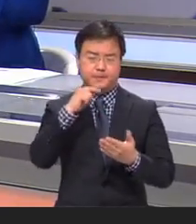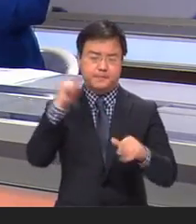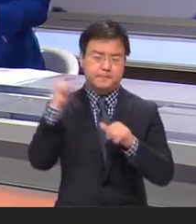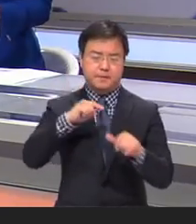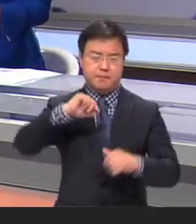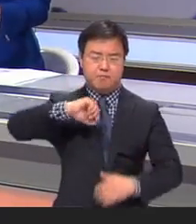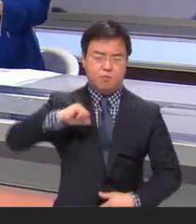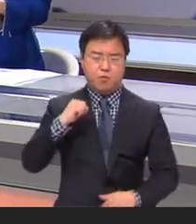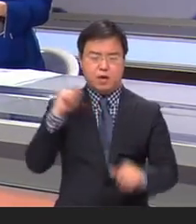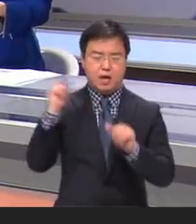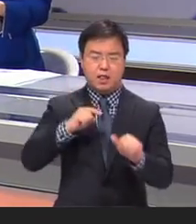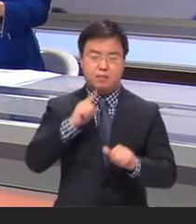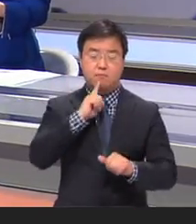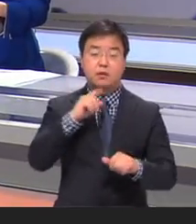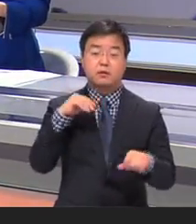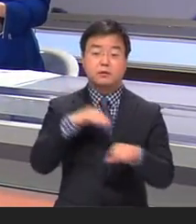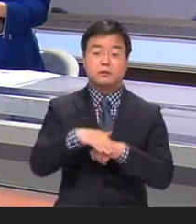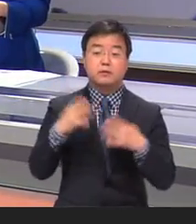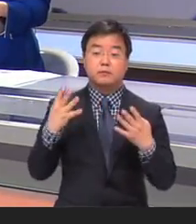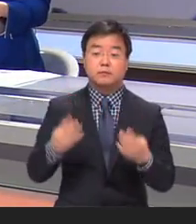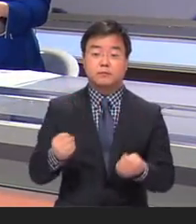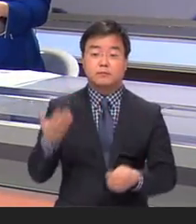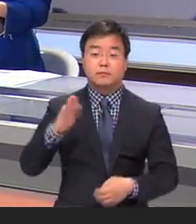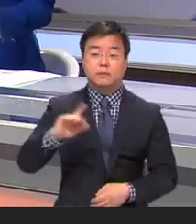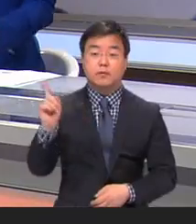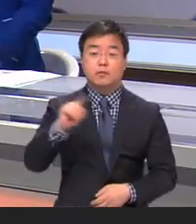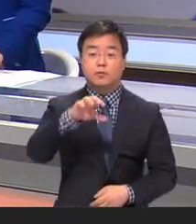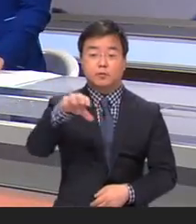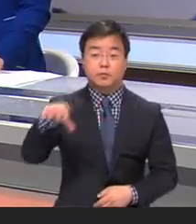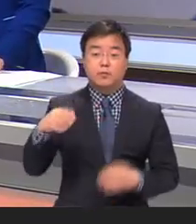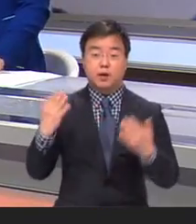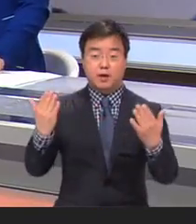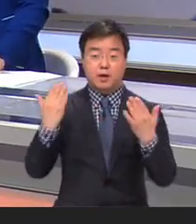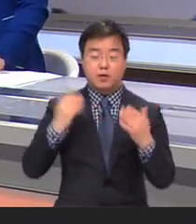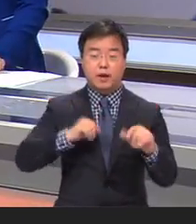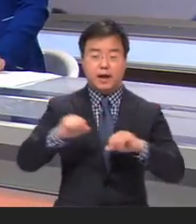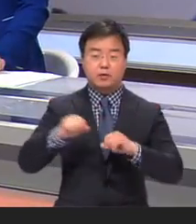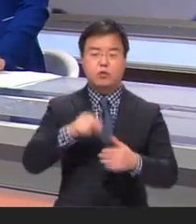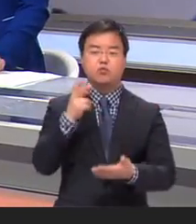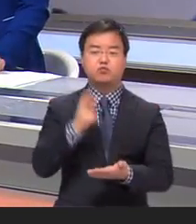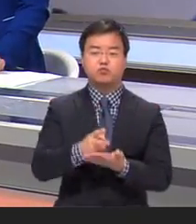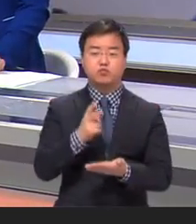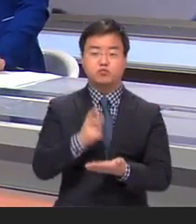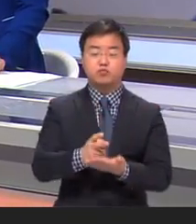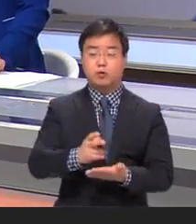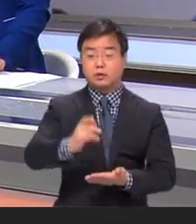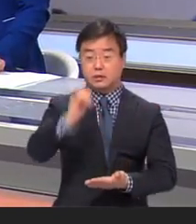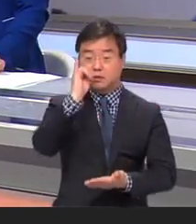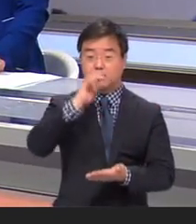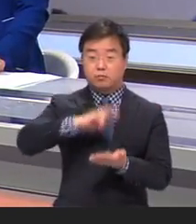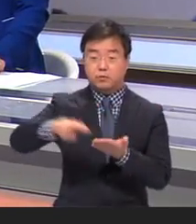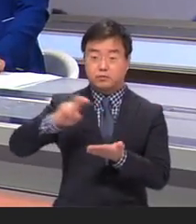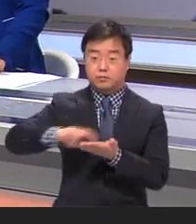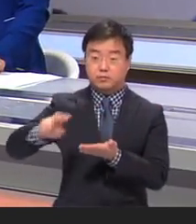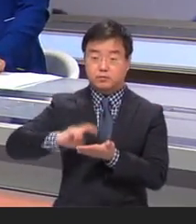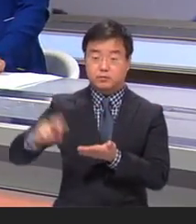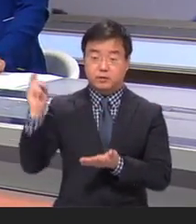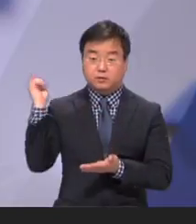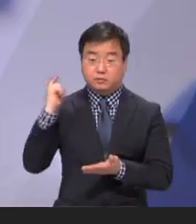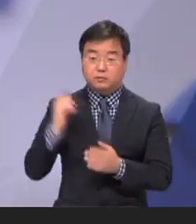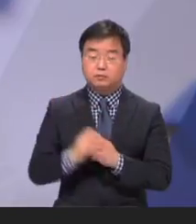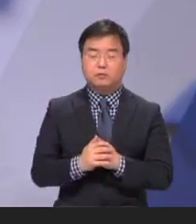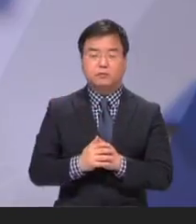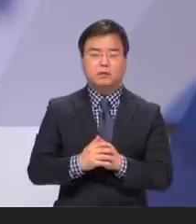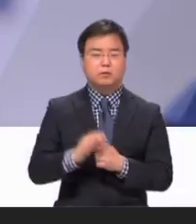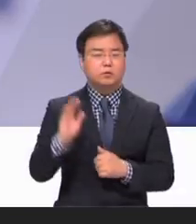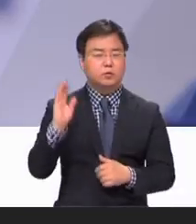강요하는 행태가 많단 말이에요. 네. 그런데 일부 대학에선 이른바 행동 규정이라는 게 메신저로 돌았다면서요? 네, 최근에 이제 논란이